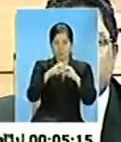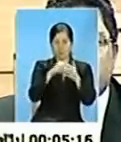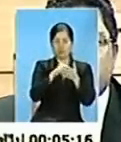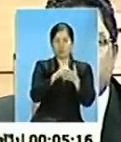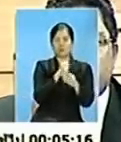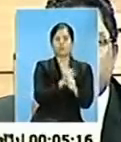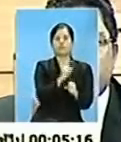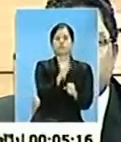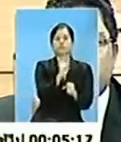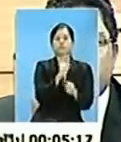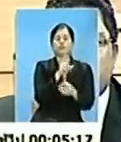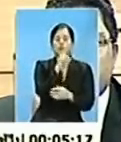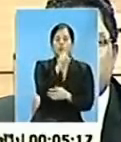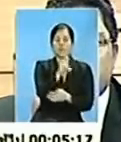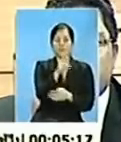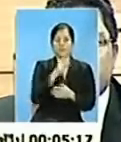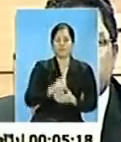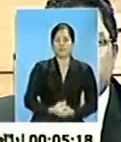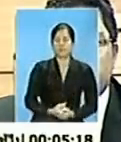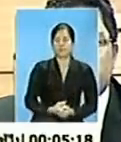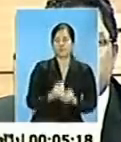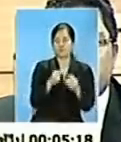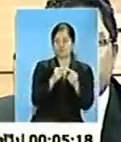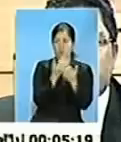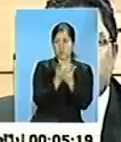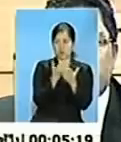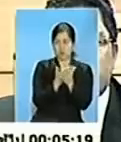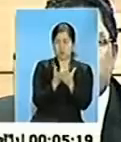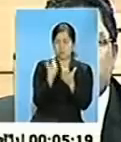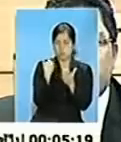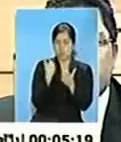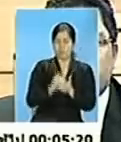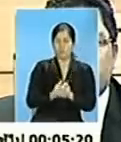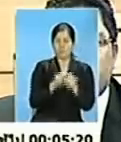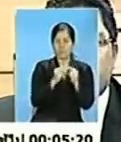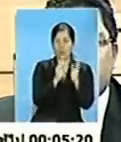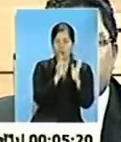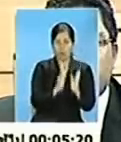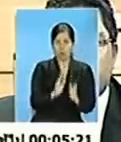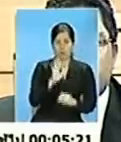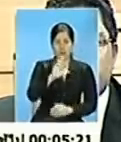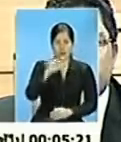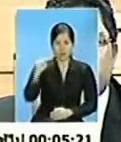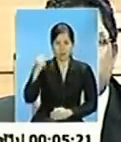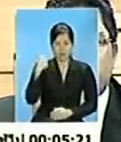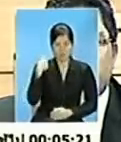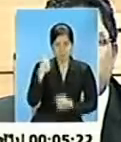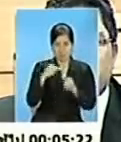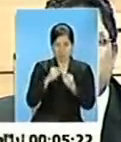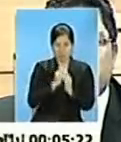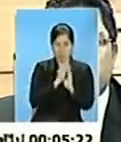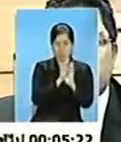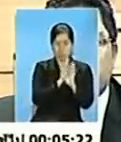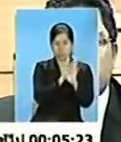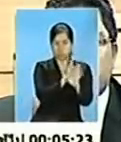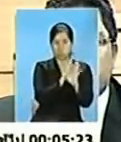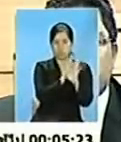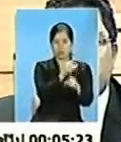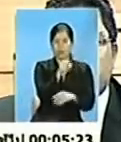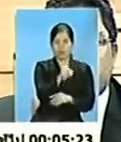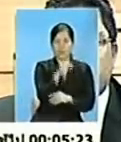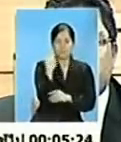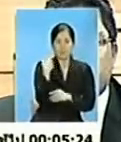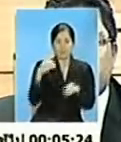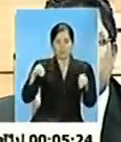ไรให้หมดไปในการทุจริตคอร์รัปชันจำนวนเงินกว่า500,000จำนวนคนกว่า500,000คนที่ผ่านด่านนี้แปลกมากครับทั้งที่